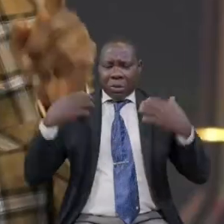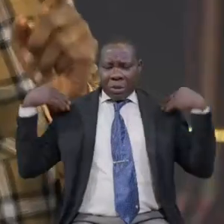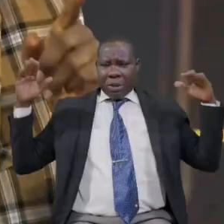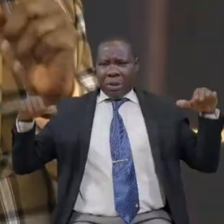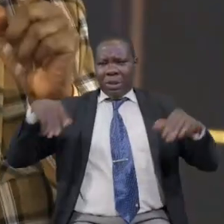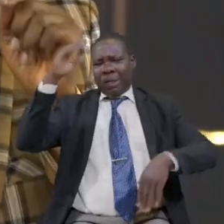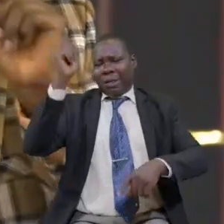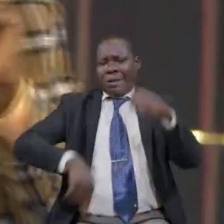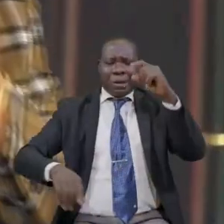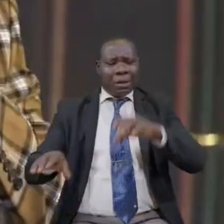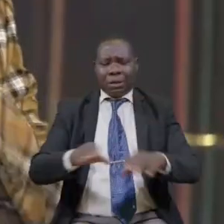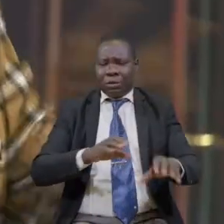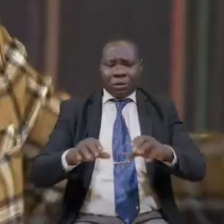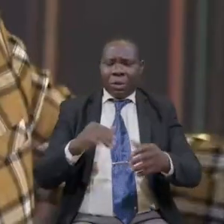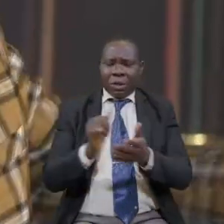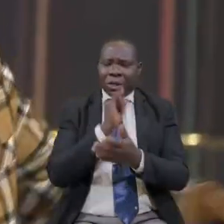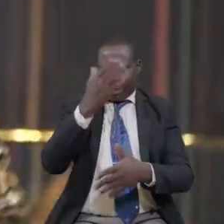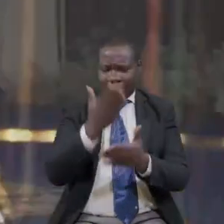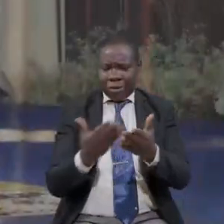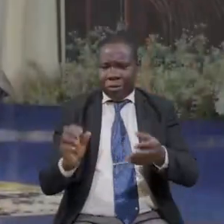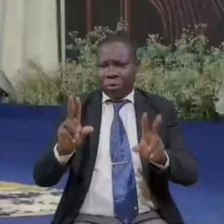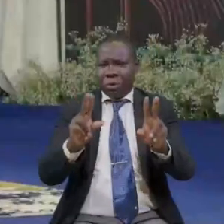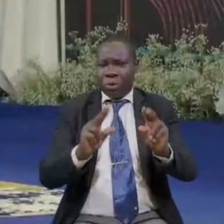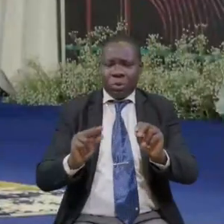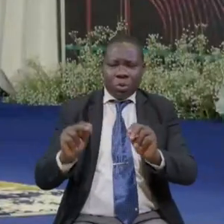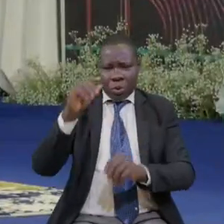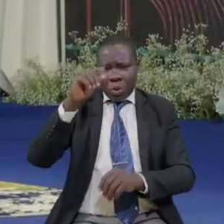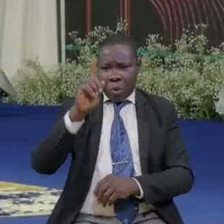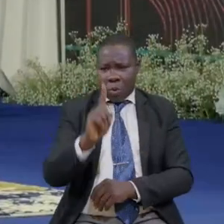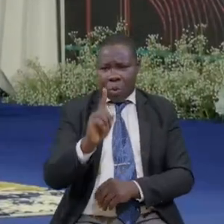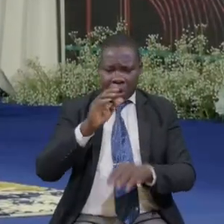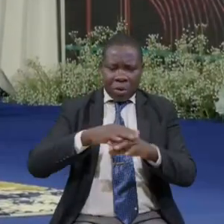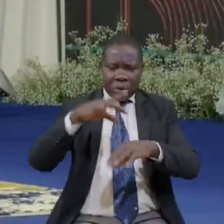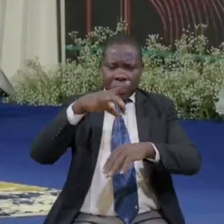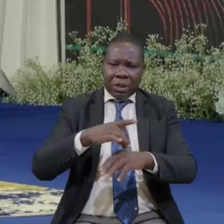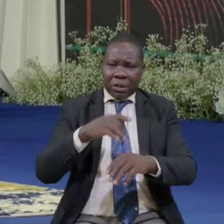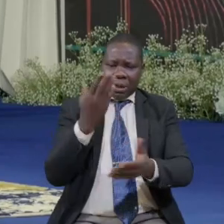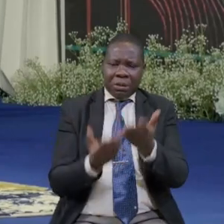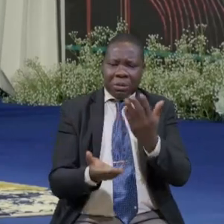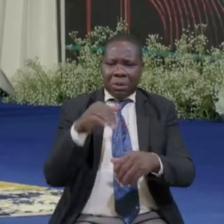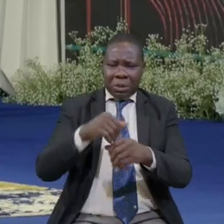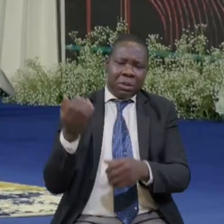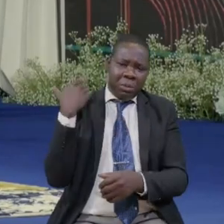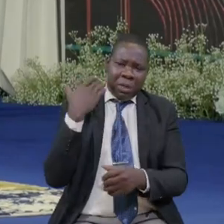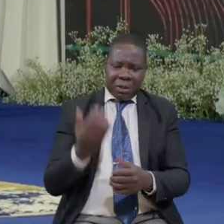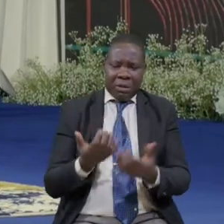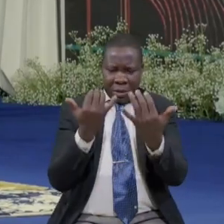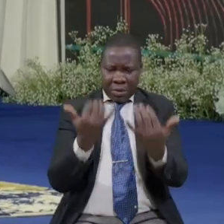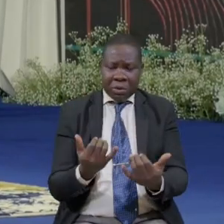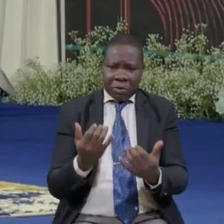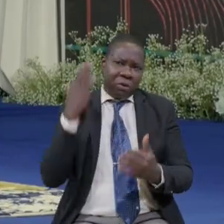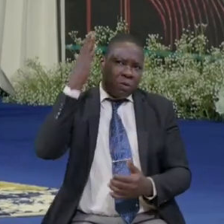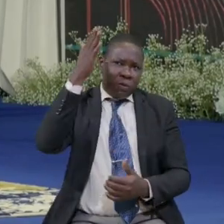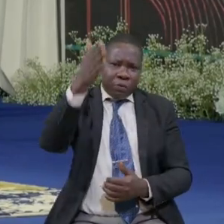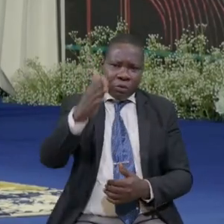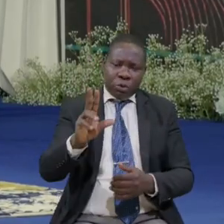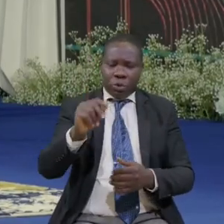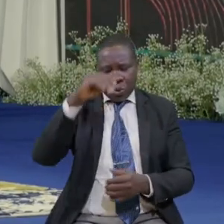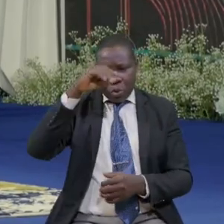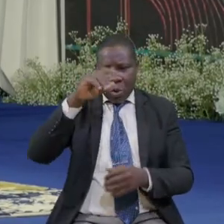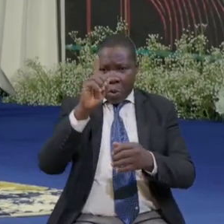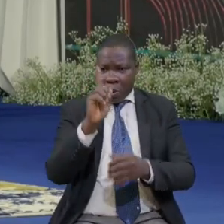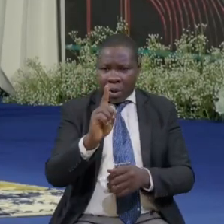les anges ne peuvent pas faire, ce qu'un homme sur la terre, que ce soit dans le passé ou dans le futur, personne ne peut le